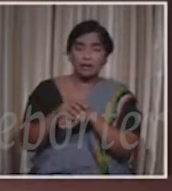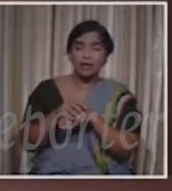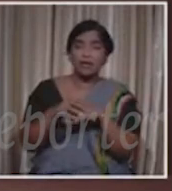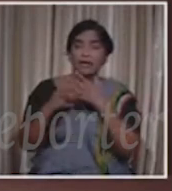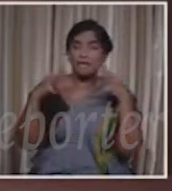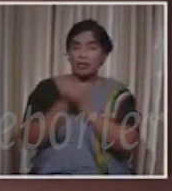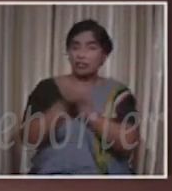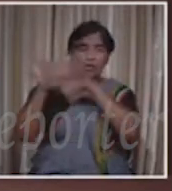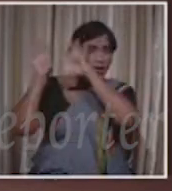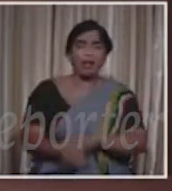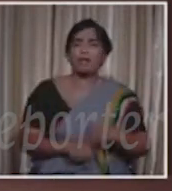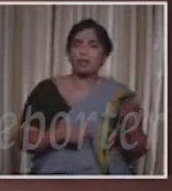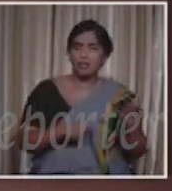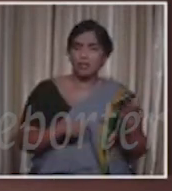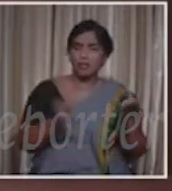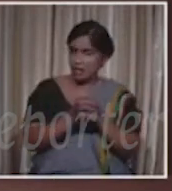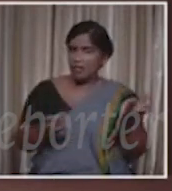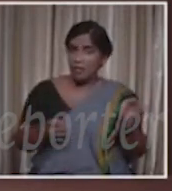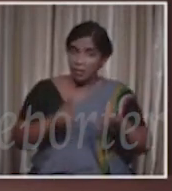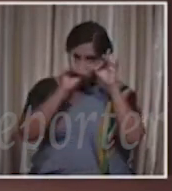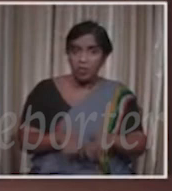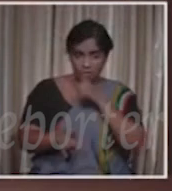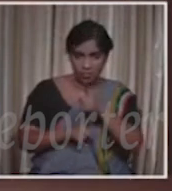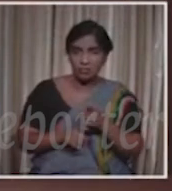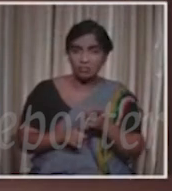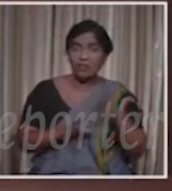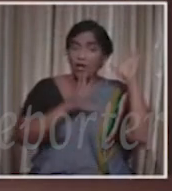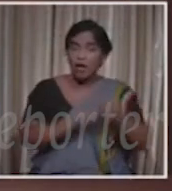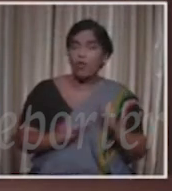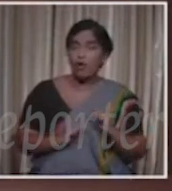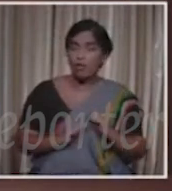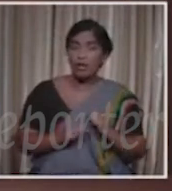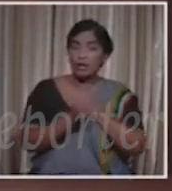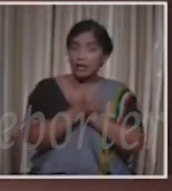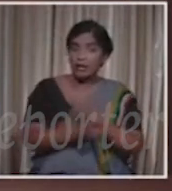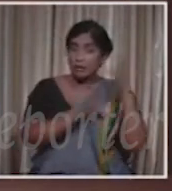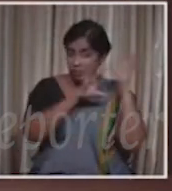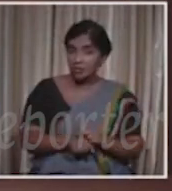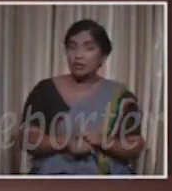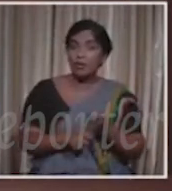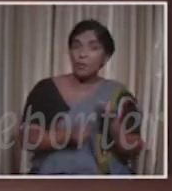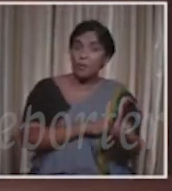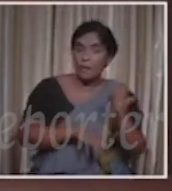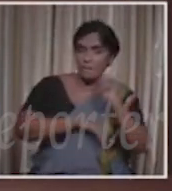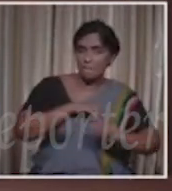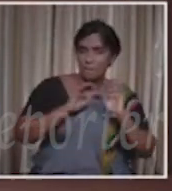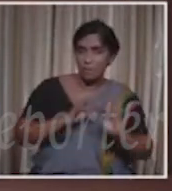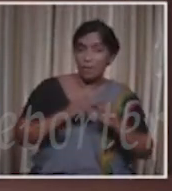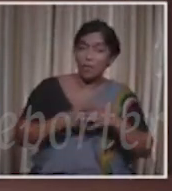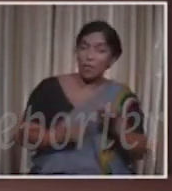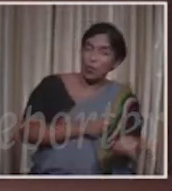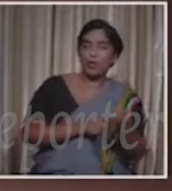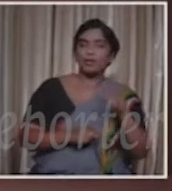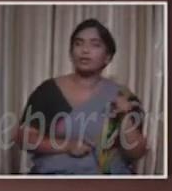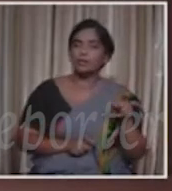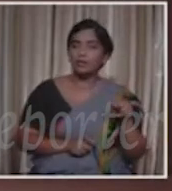කණ්ඩායම් මෙහෙමනේ මම කතා කරන්නේ ගෙනල මොකද කරේ හිරකරුවන් ගෙනව එතෙන්ට පහර දීන් සලසුම් කරා දිකටම පහර දෙන්න පටන් ගත්තා පහර